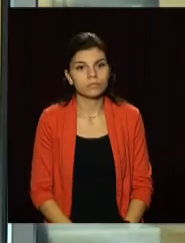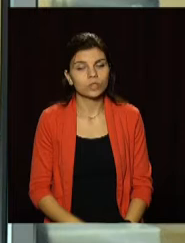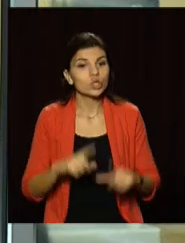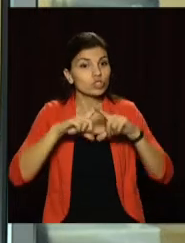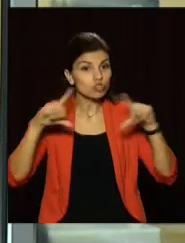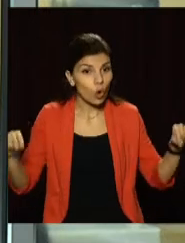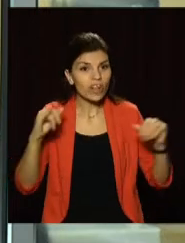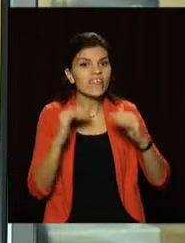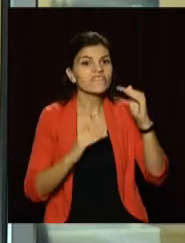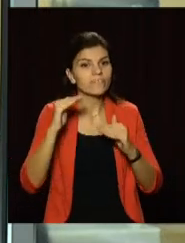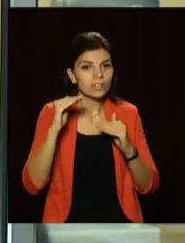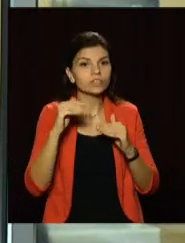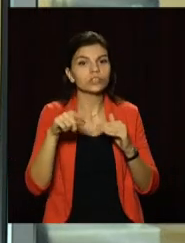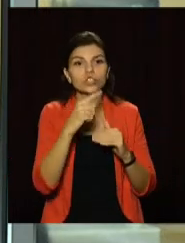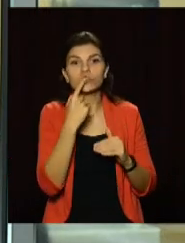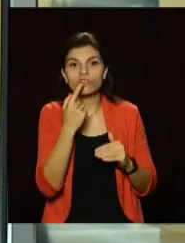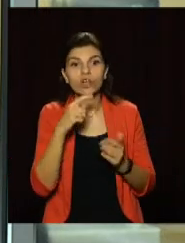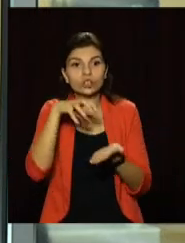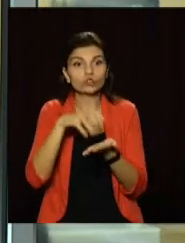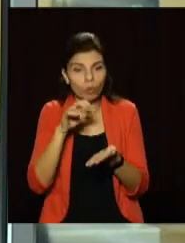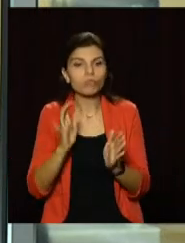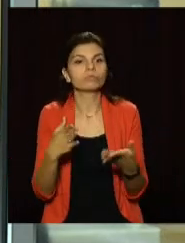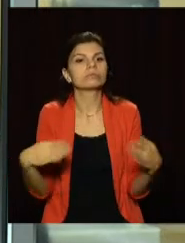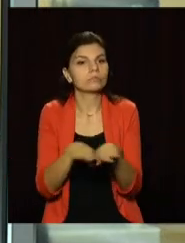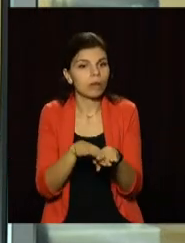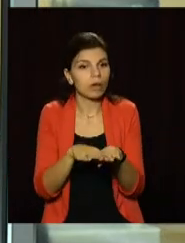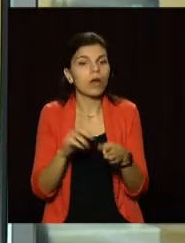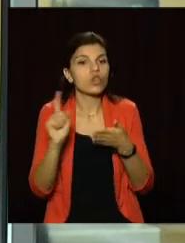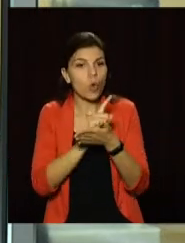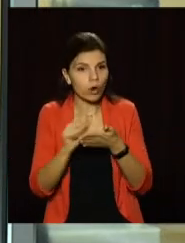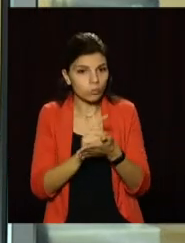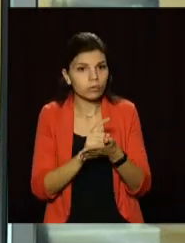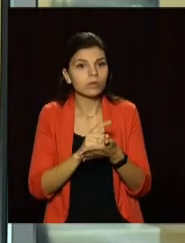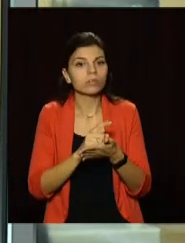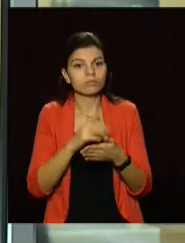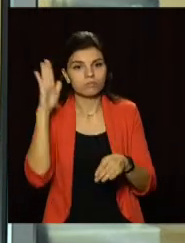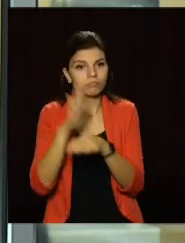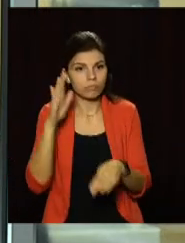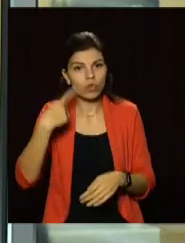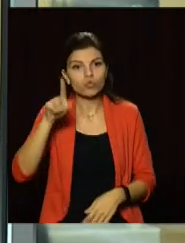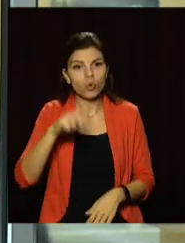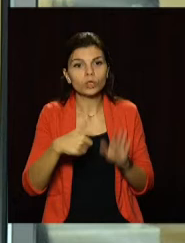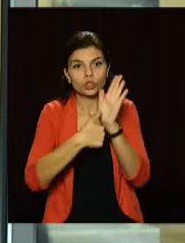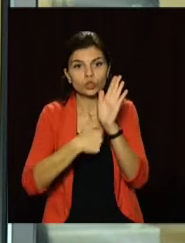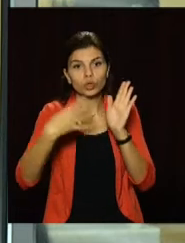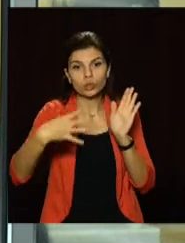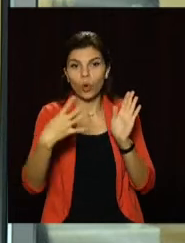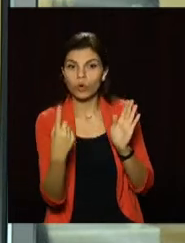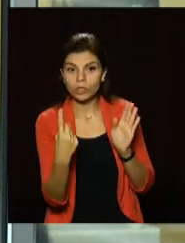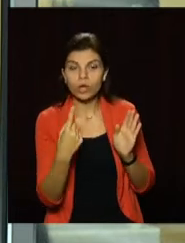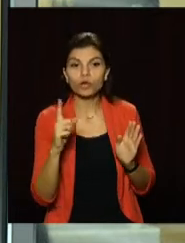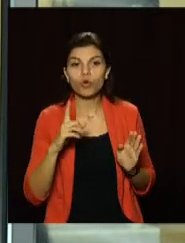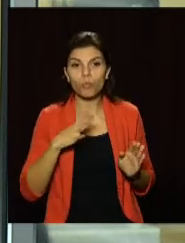Школи і виші в червоних зонах закриватимуть. Відповідна норма передбачена змінами до постанови номер 641, що